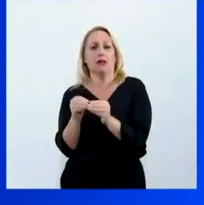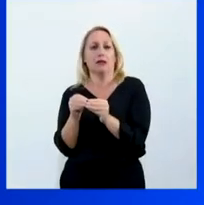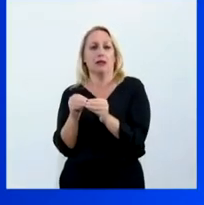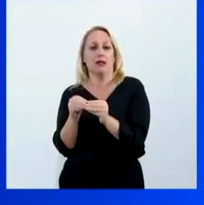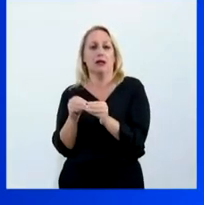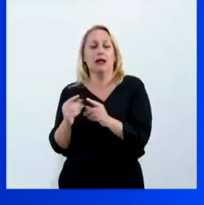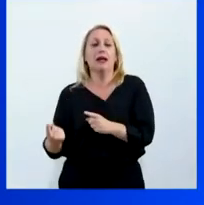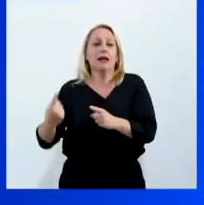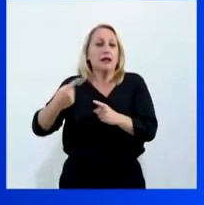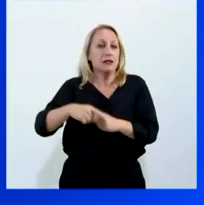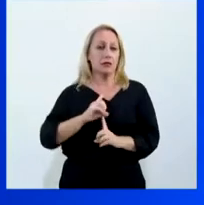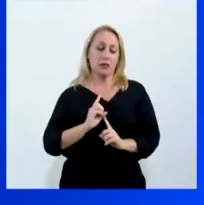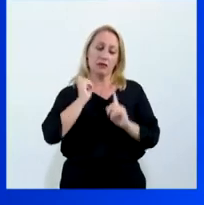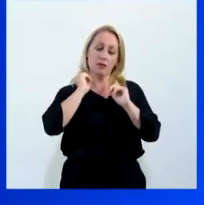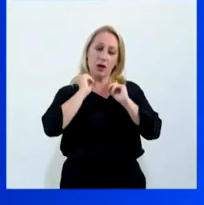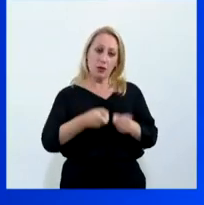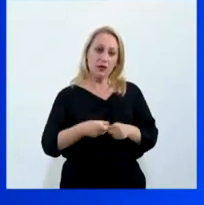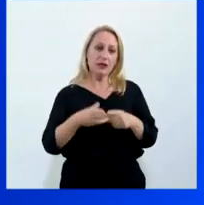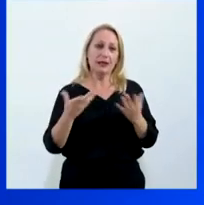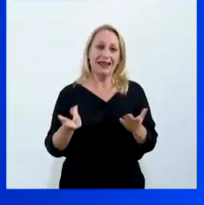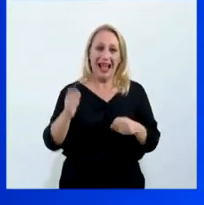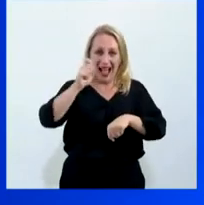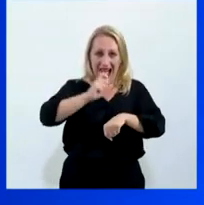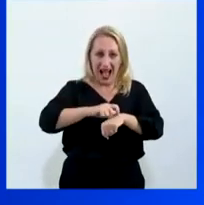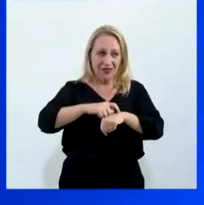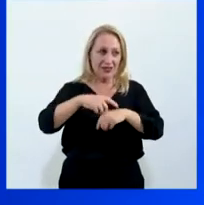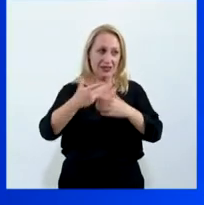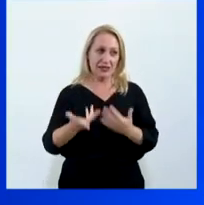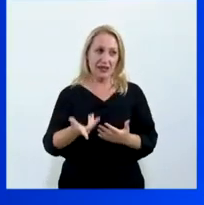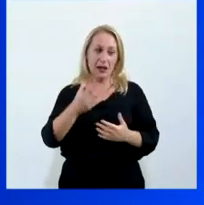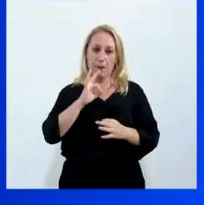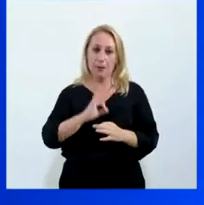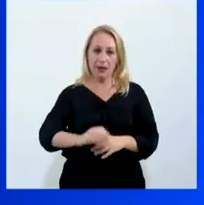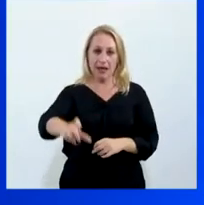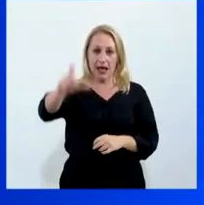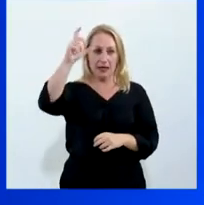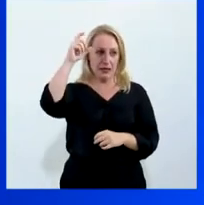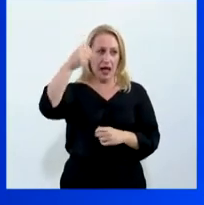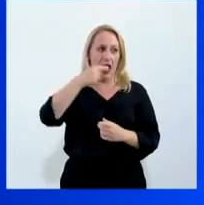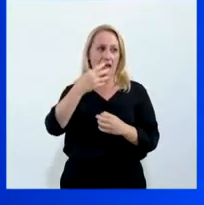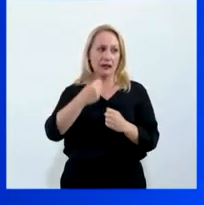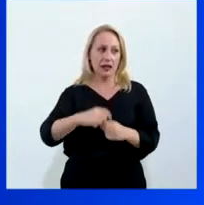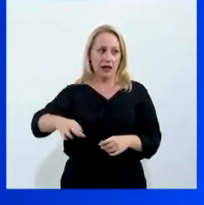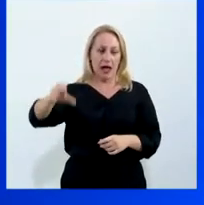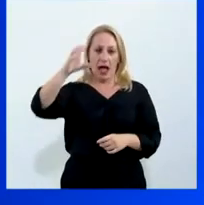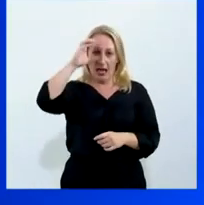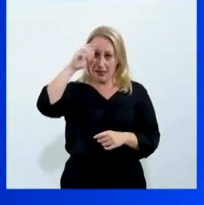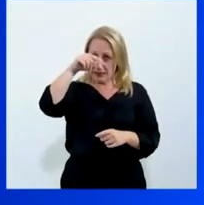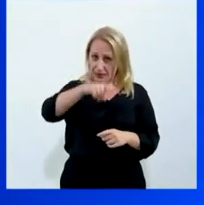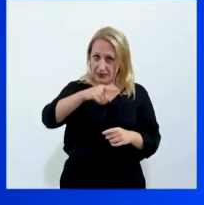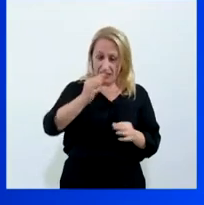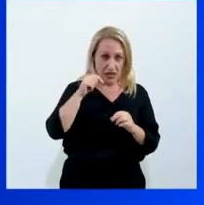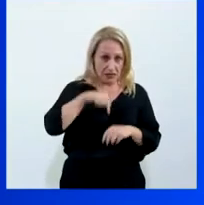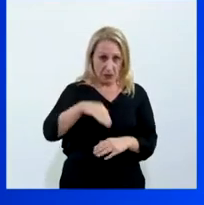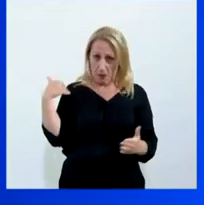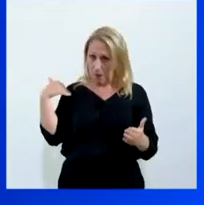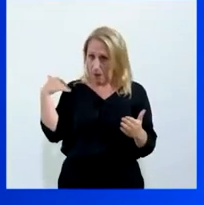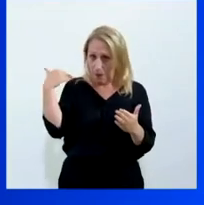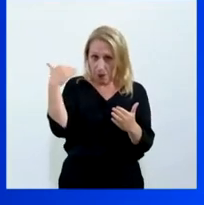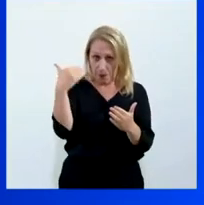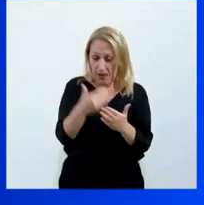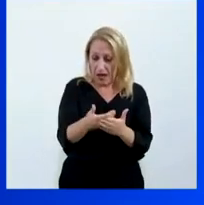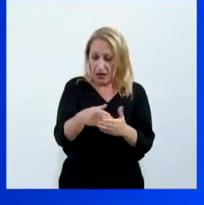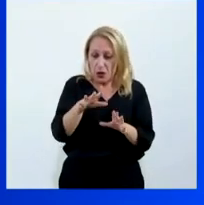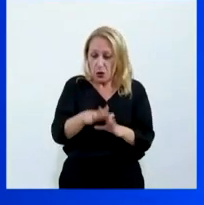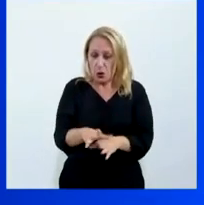να αναβαθμίσουμε και τις υφιστάμενες φοιτητικές στέγες, οι οποίες δυστυχώς, για να λέμε τα πράγματα με το όνομά τους, δεν είναι στην κατάσταση στην